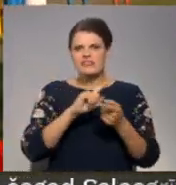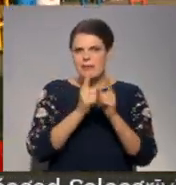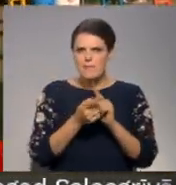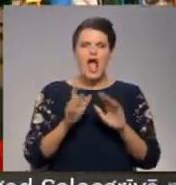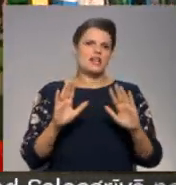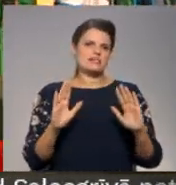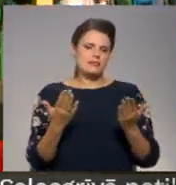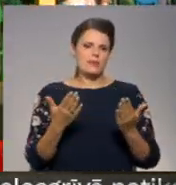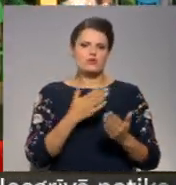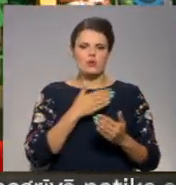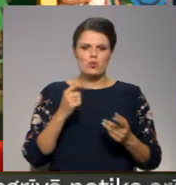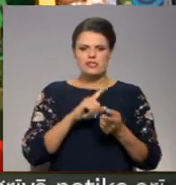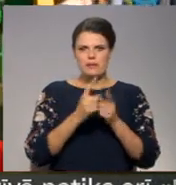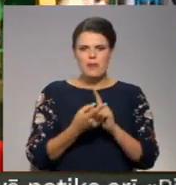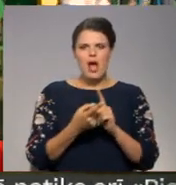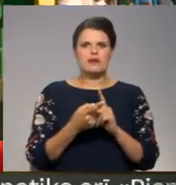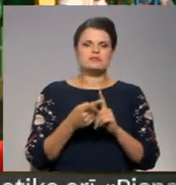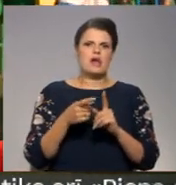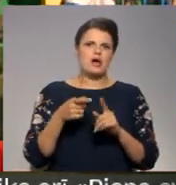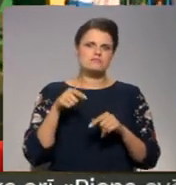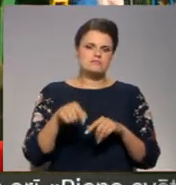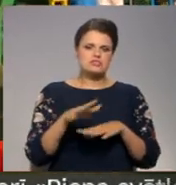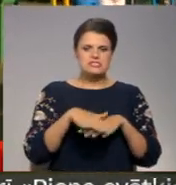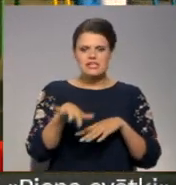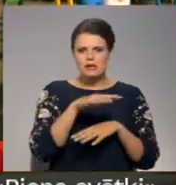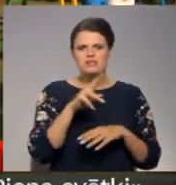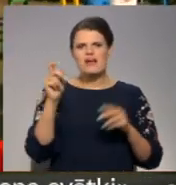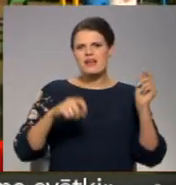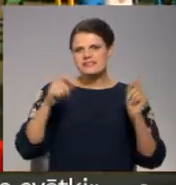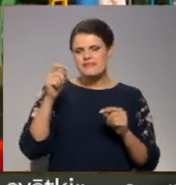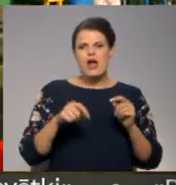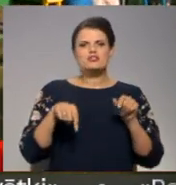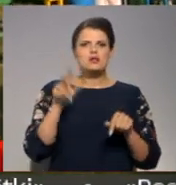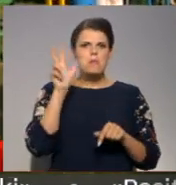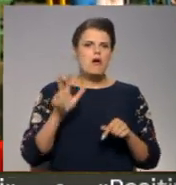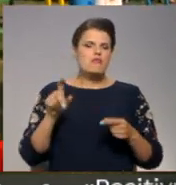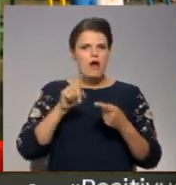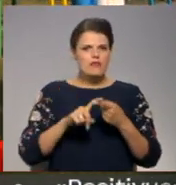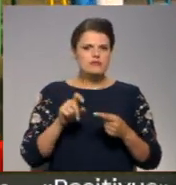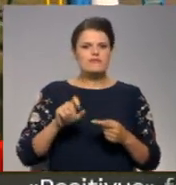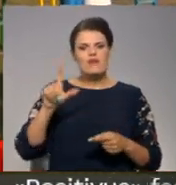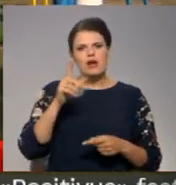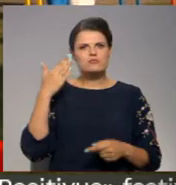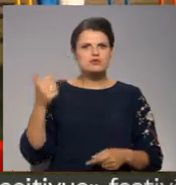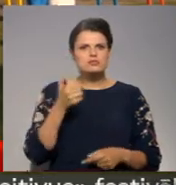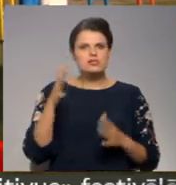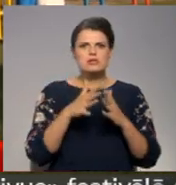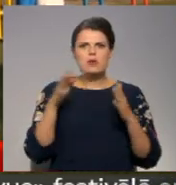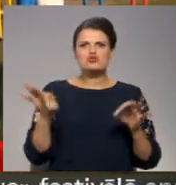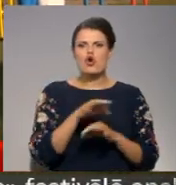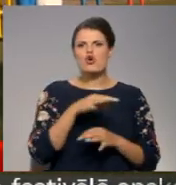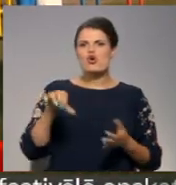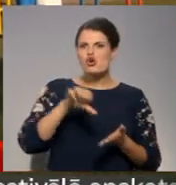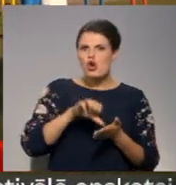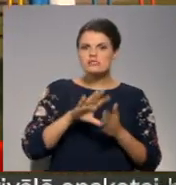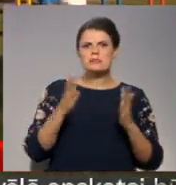jebkurā gadījumā ļoti mainās tas tirgus, un mēs varbūt netik daudz no festivāliem, kas pie mums Baltijā esam atkarīgi, skaidrīzāk tajos gados, kad ir ļoti daudz koncerti,